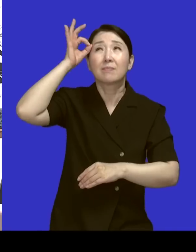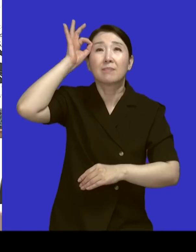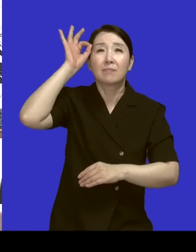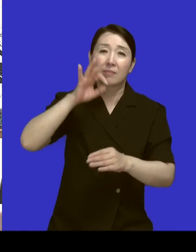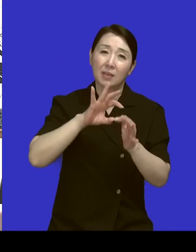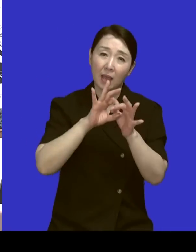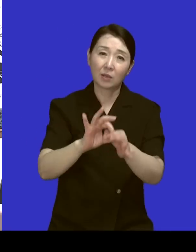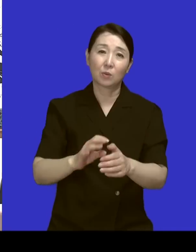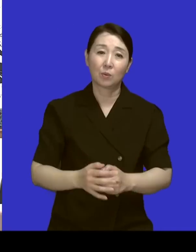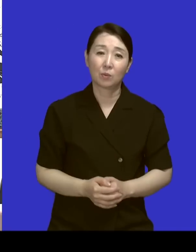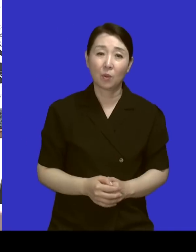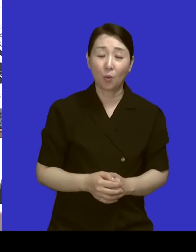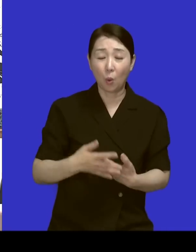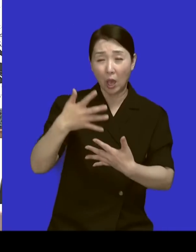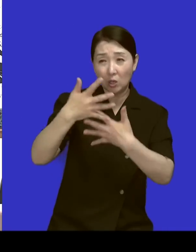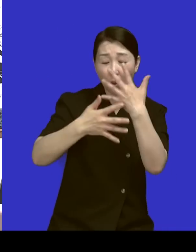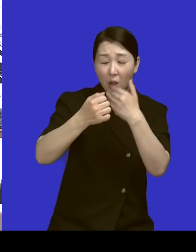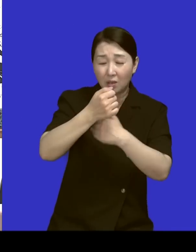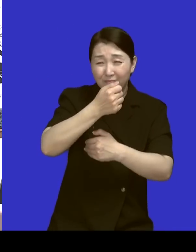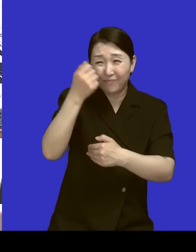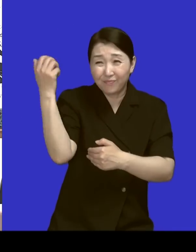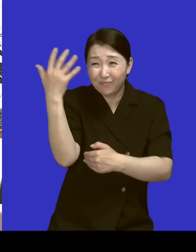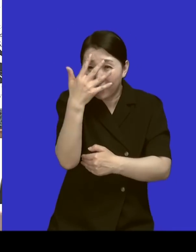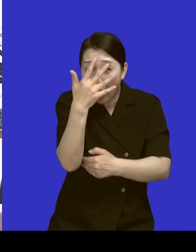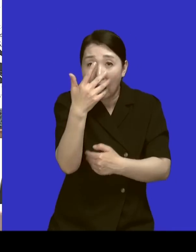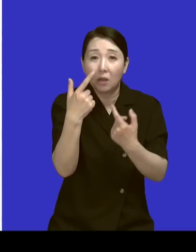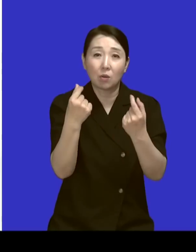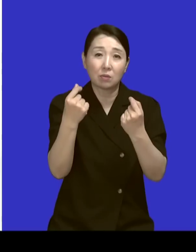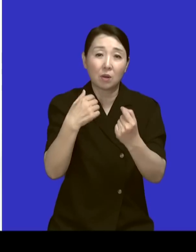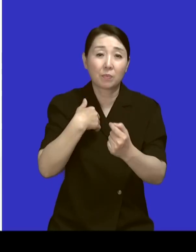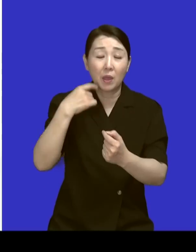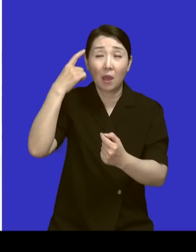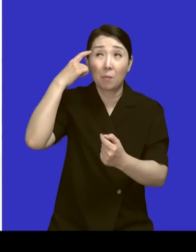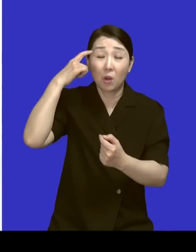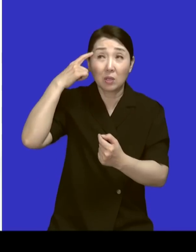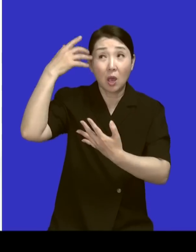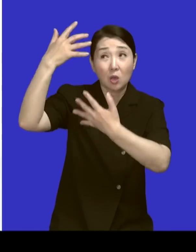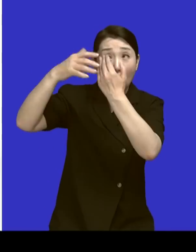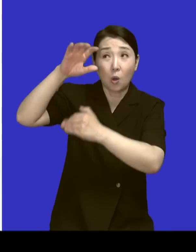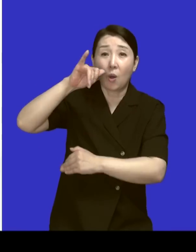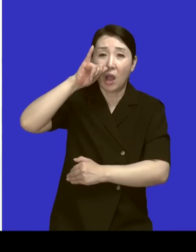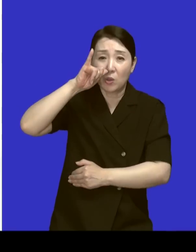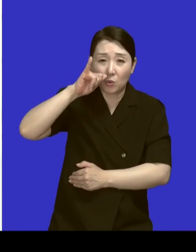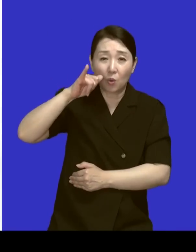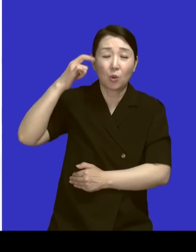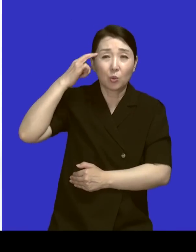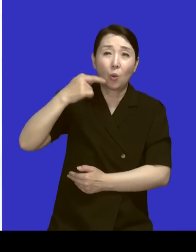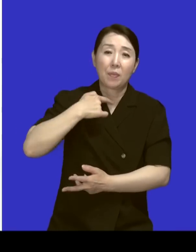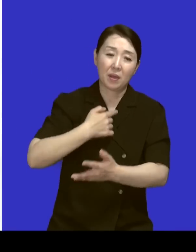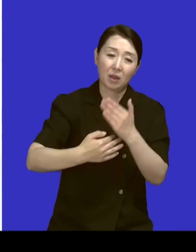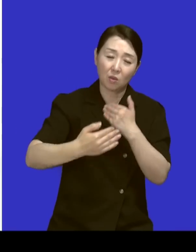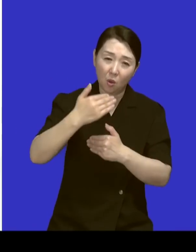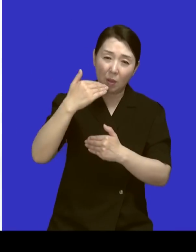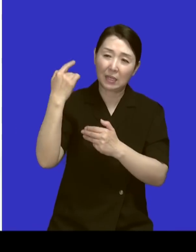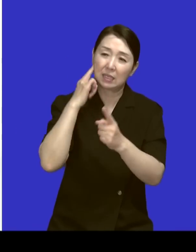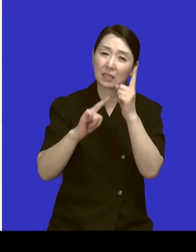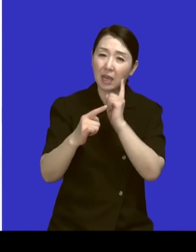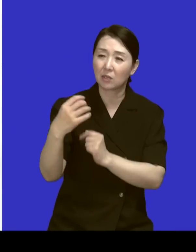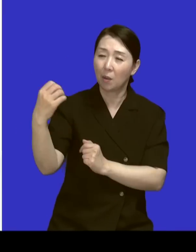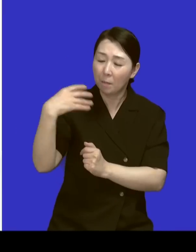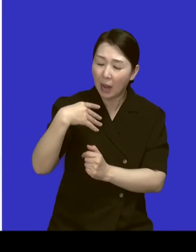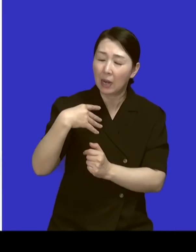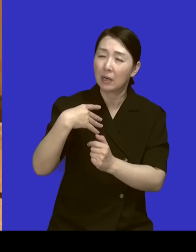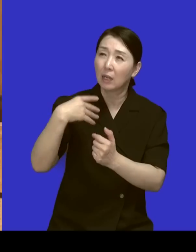거예요. 그러니까 마치 영화가 재생되는 것처럼 예. 제 머릿속에 영화관이 있고 예. 거기에 계속 제가 겪었던 상처와 말들이